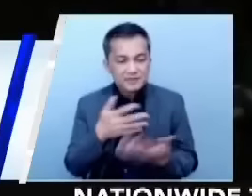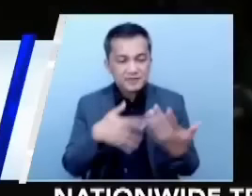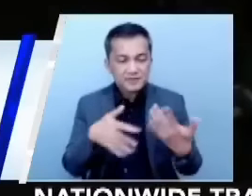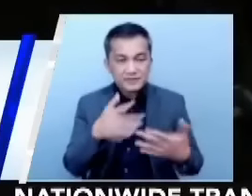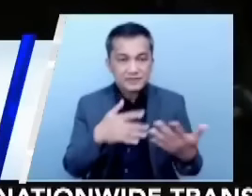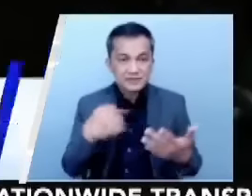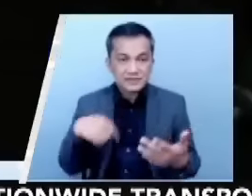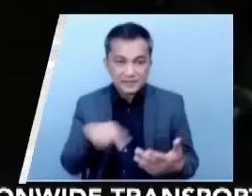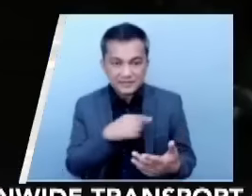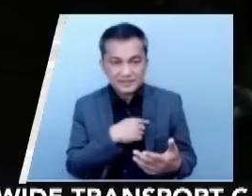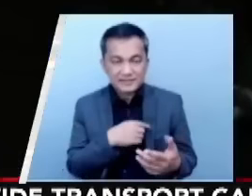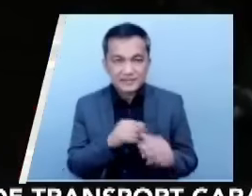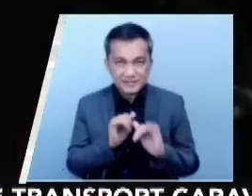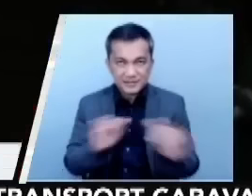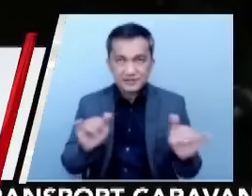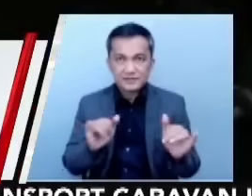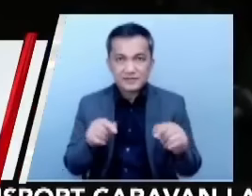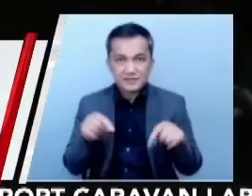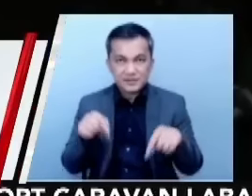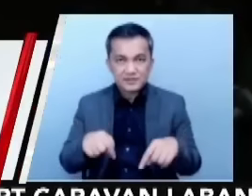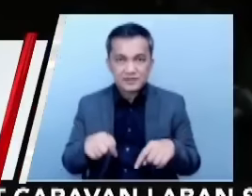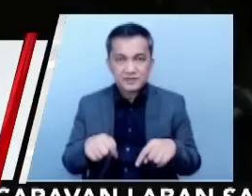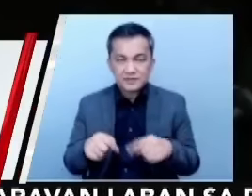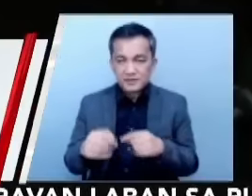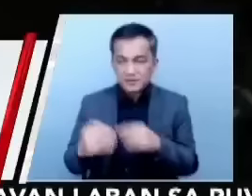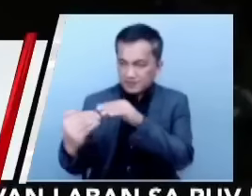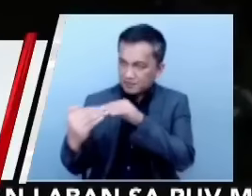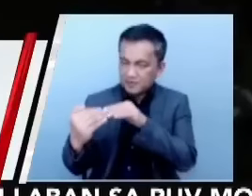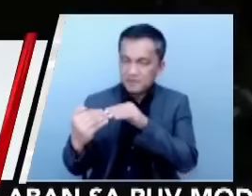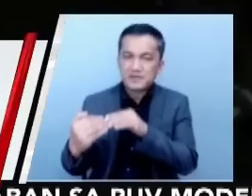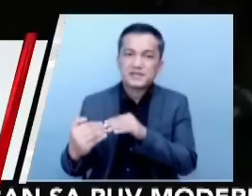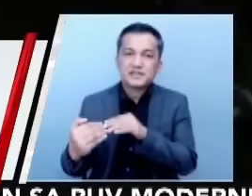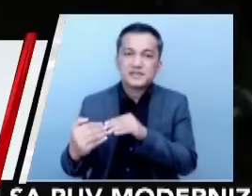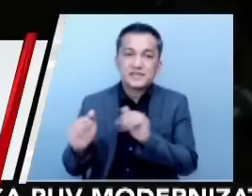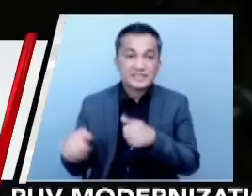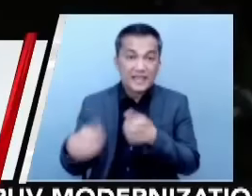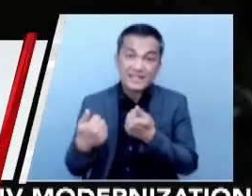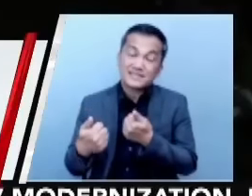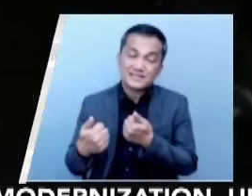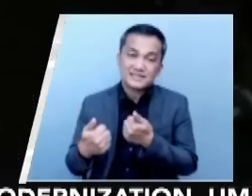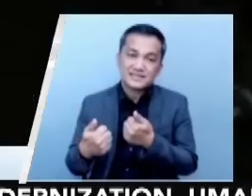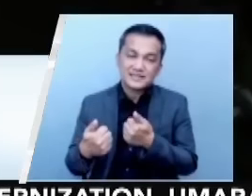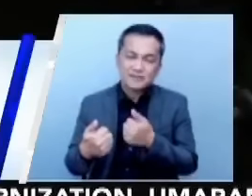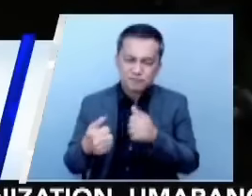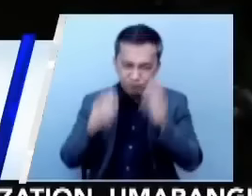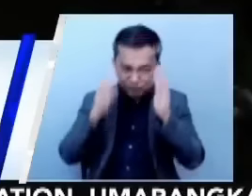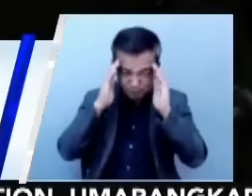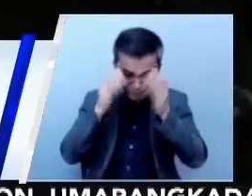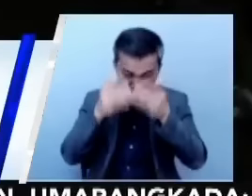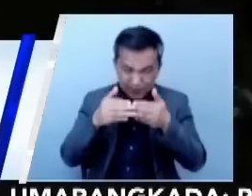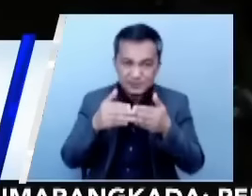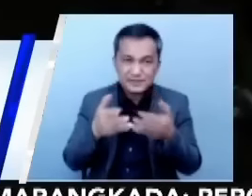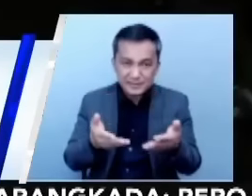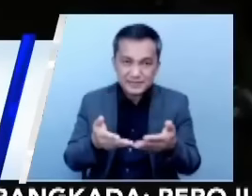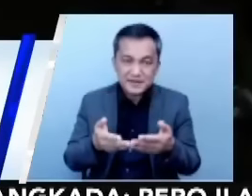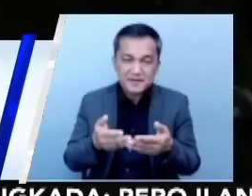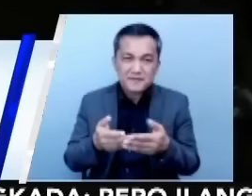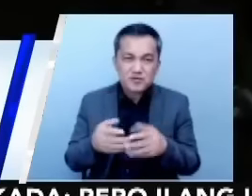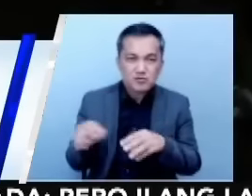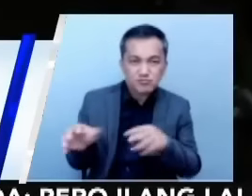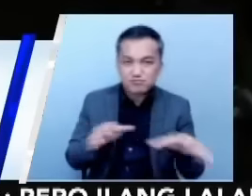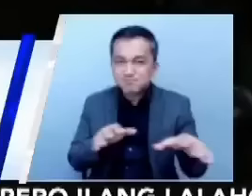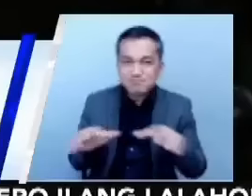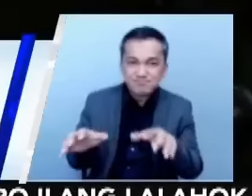nito, pare-parehas kaming na-challenge, pare-parehas kaming pinagtutuunan namin ng pansin yung bawat move. And I